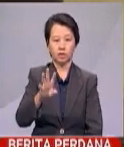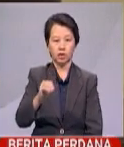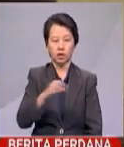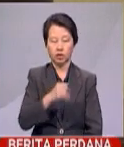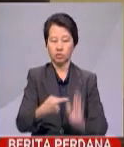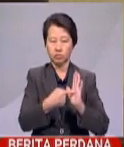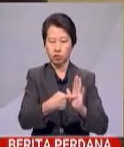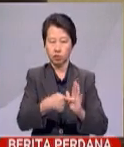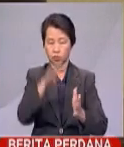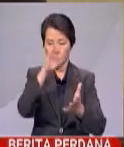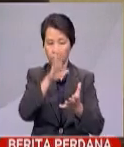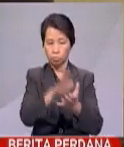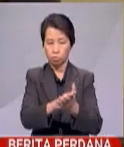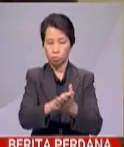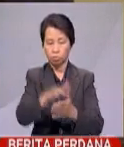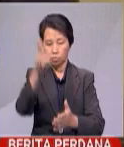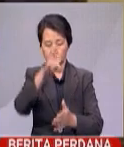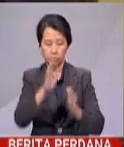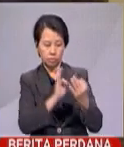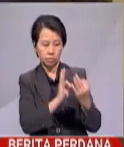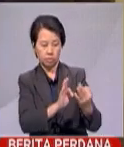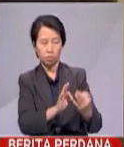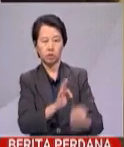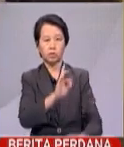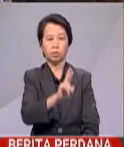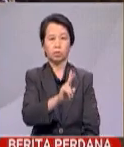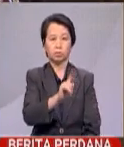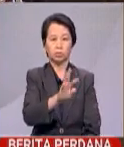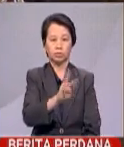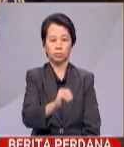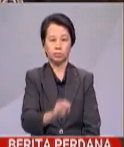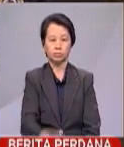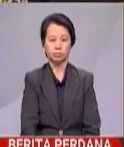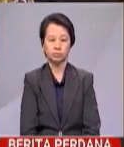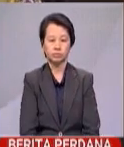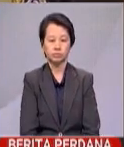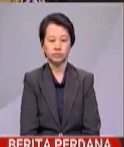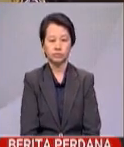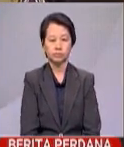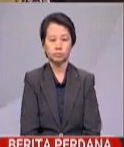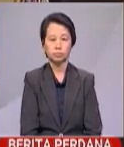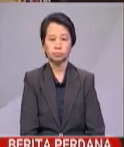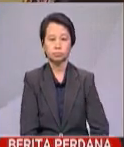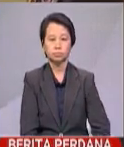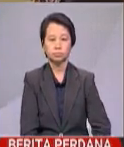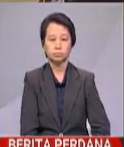sekaligus menunjukkan kepercayaan pemerintah terhadap badan penyiaran itu.